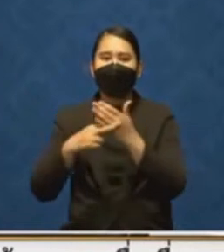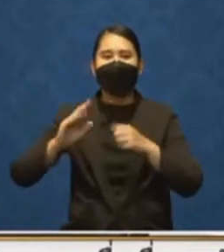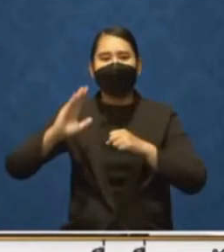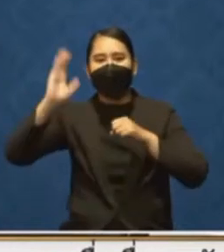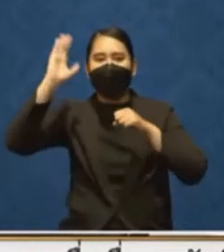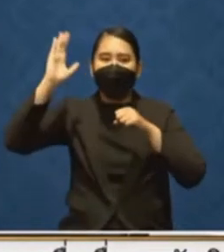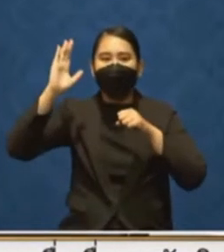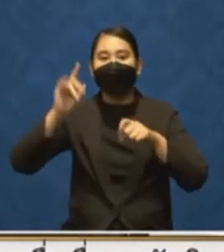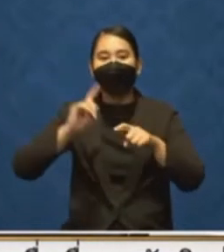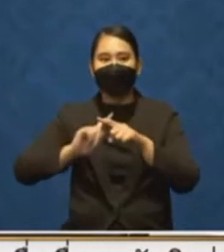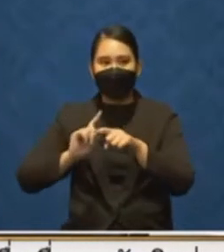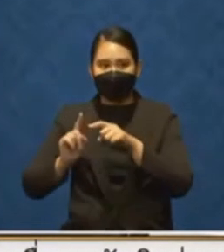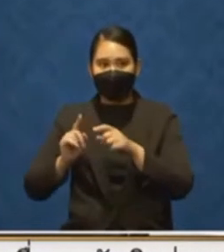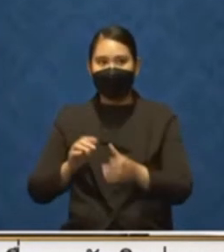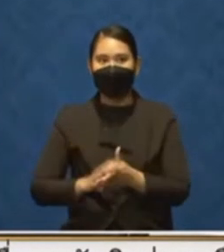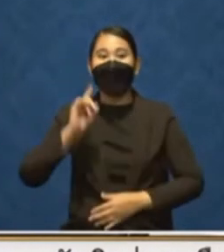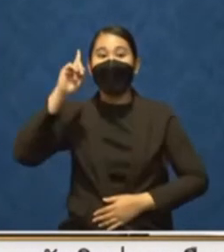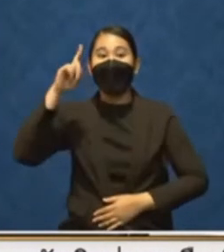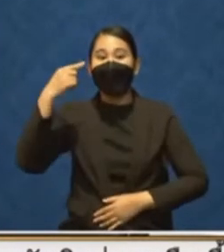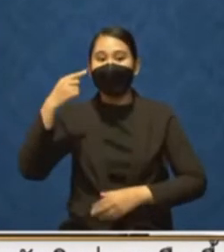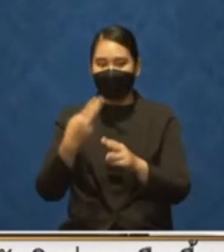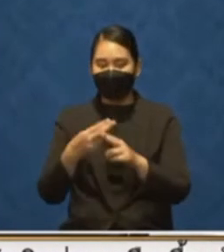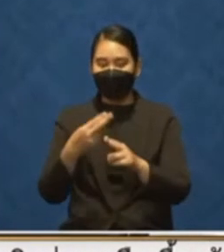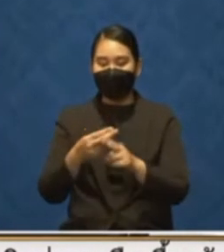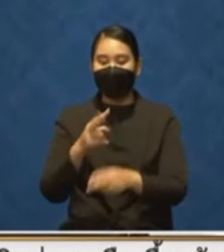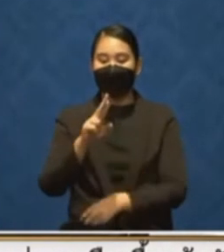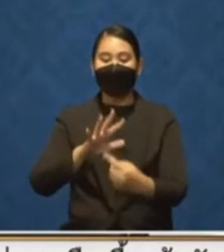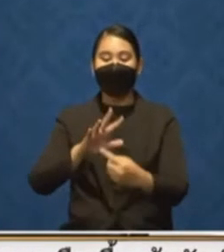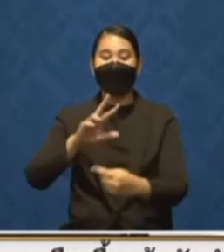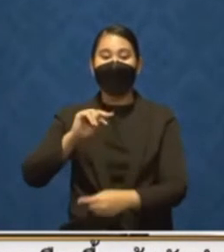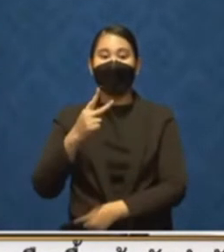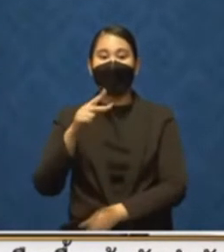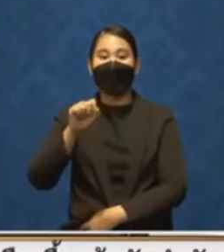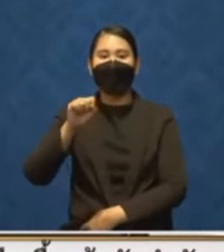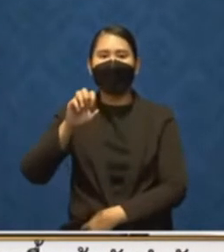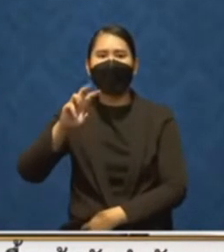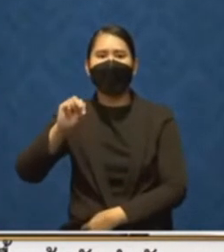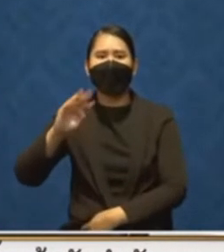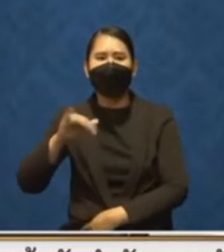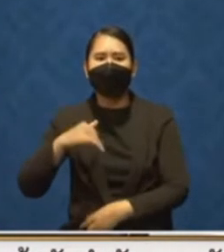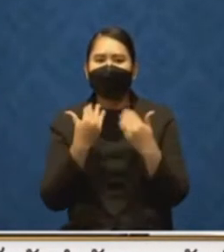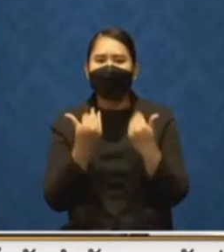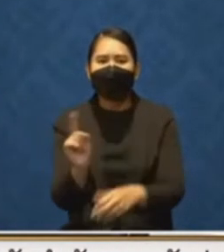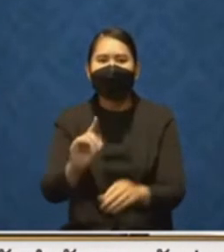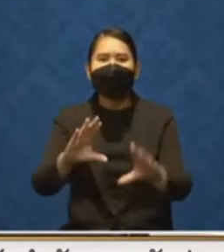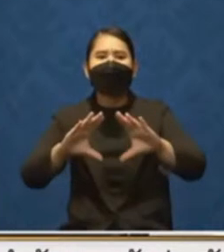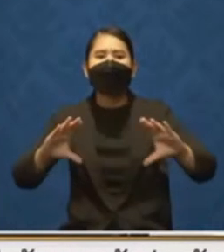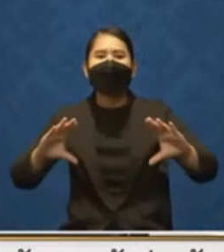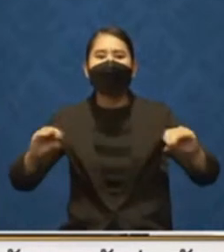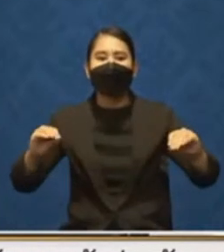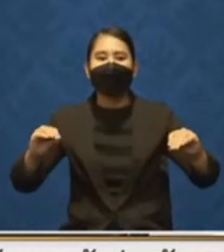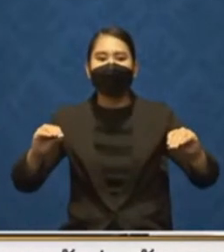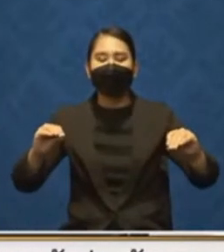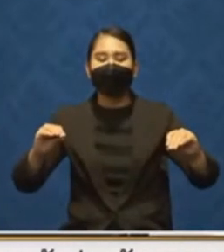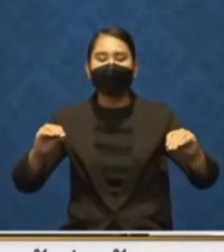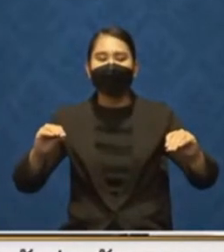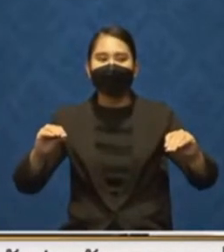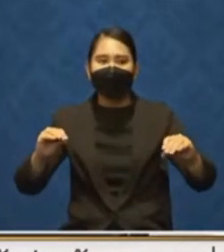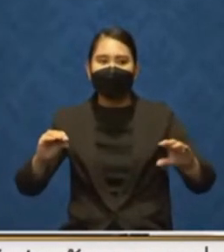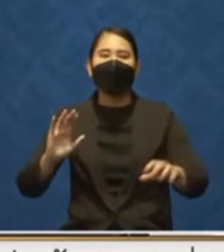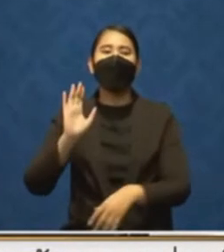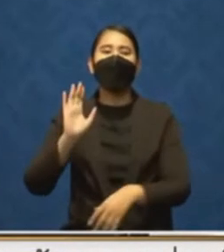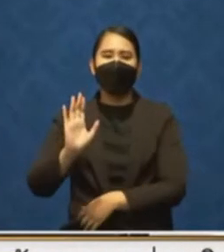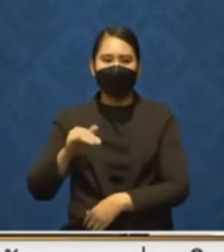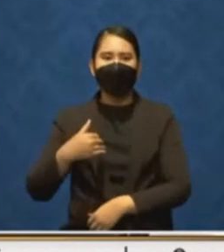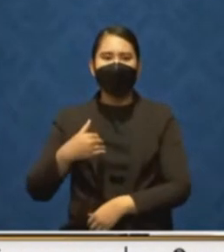ที่รังสิมารอดรัศมีไม่รู้อยู่ไหนประกันหายเงียบรังสิมา